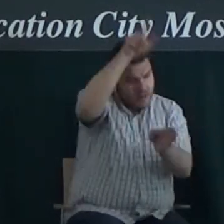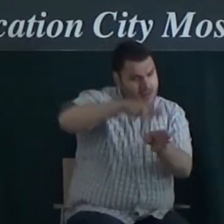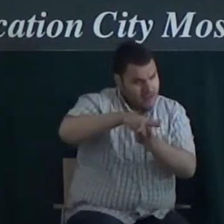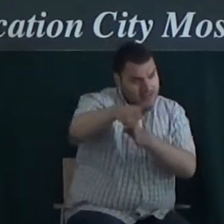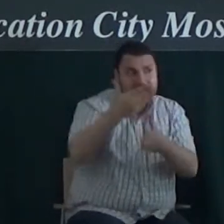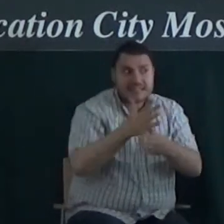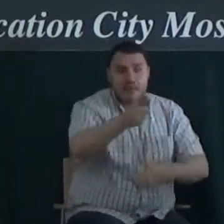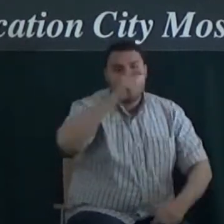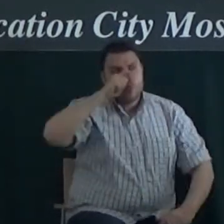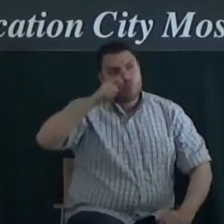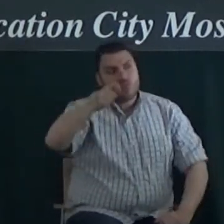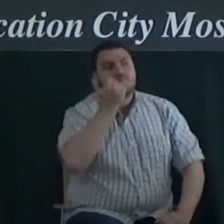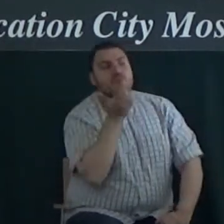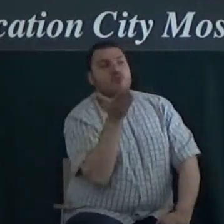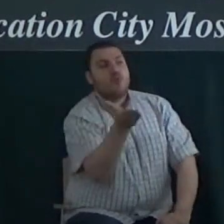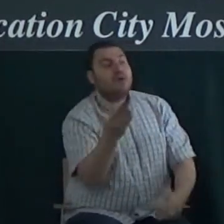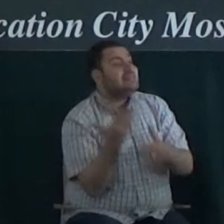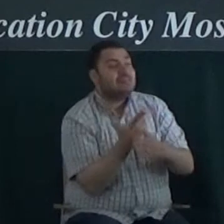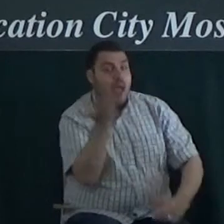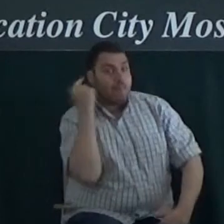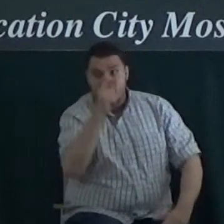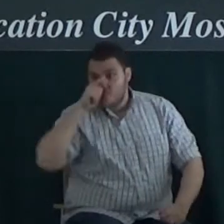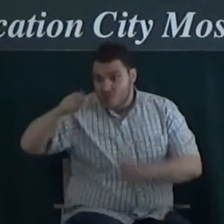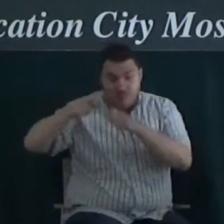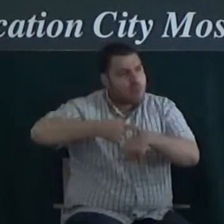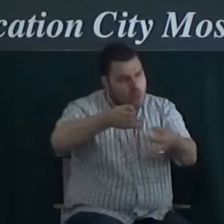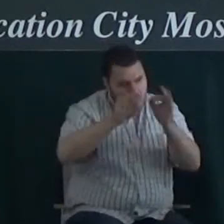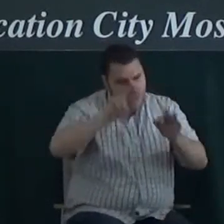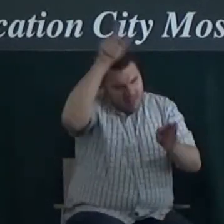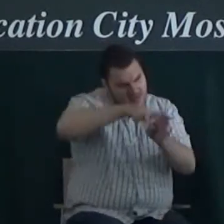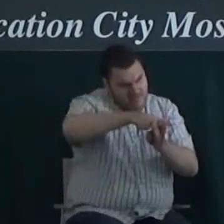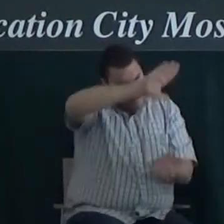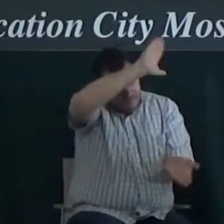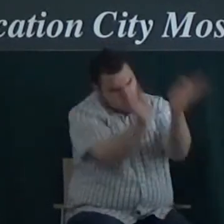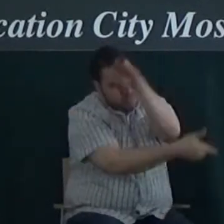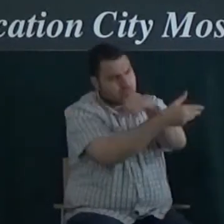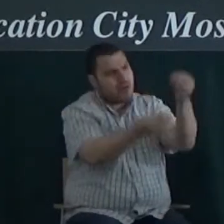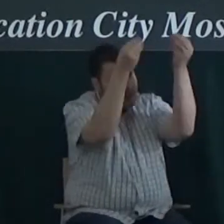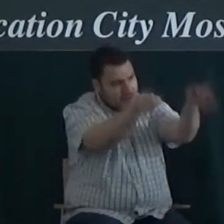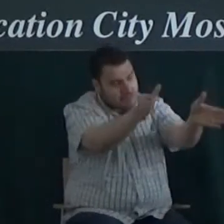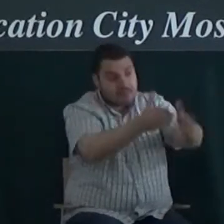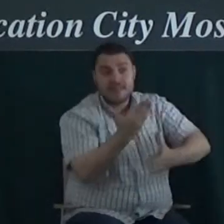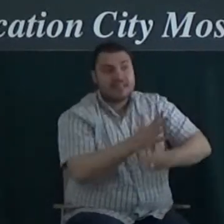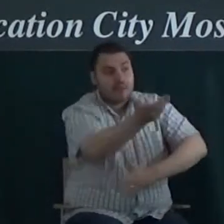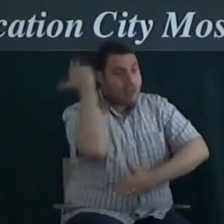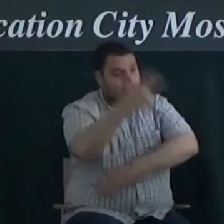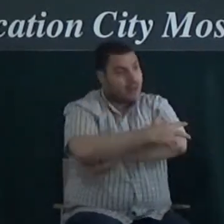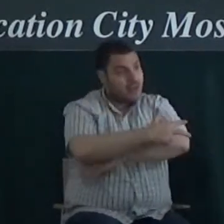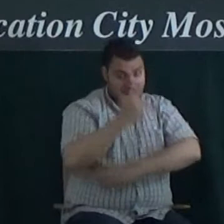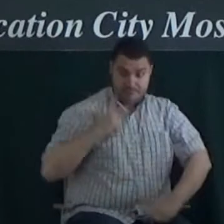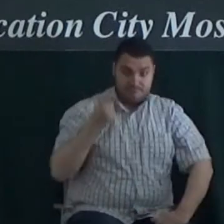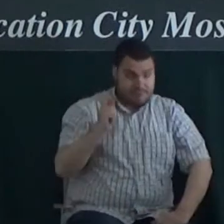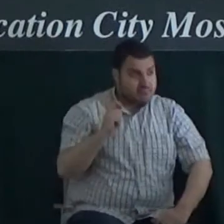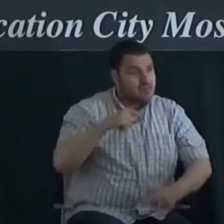لمهلكهم موعدا. أهلكها الله بسبب ظلمها وبذلها بعد عزها وبفقرها بعد غناها،